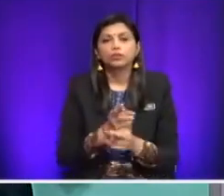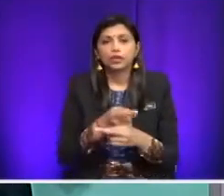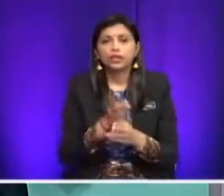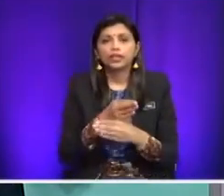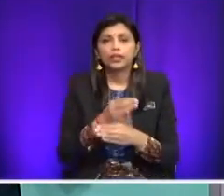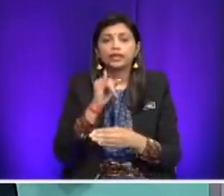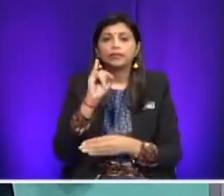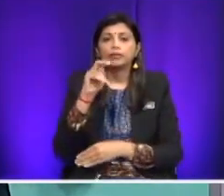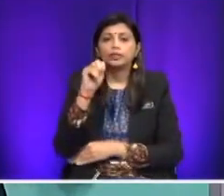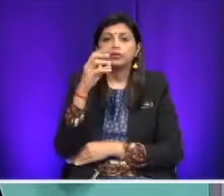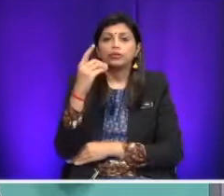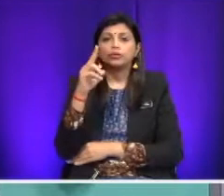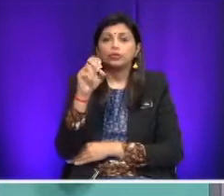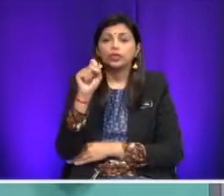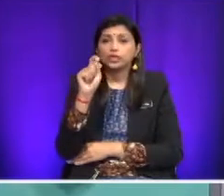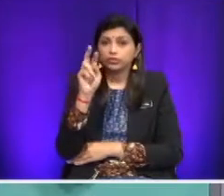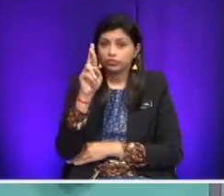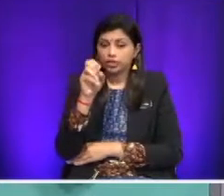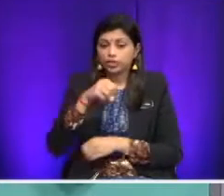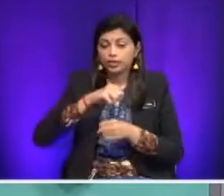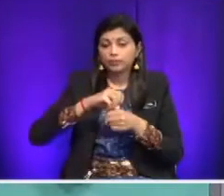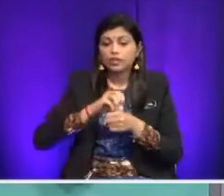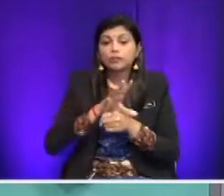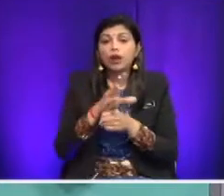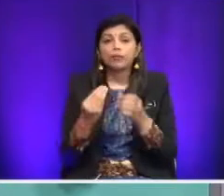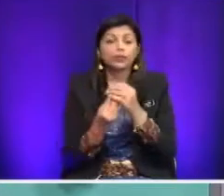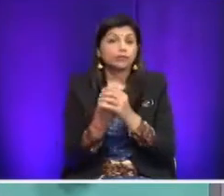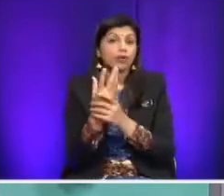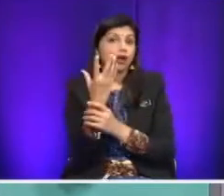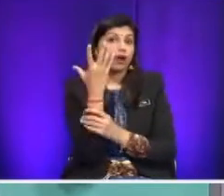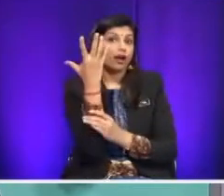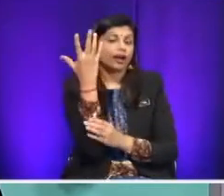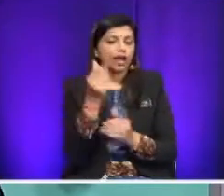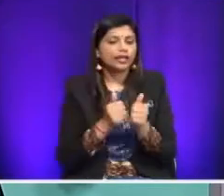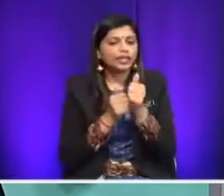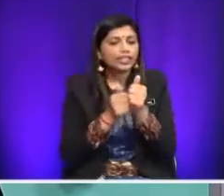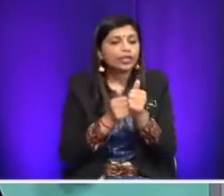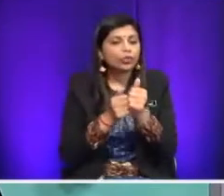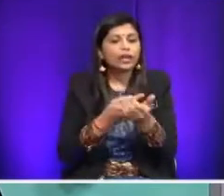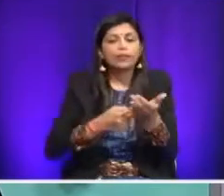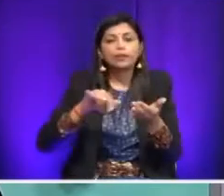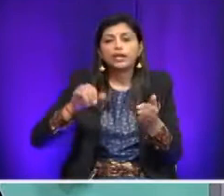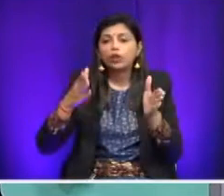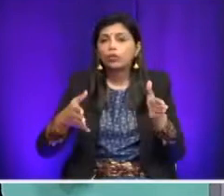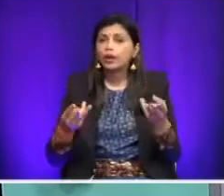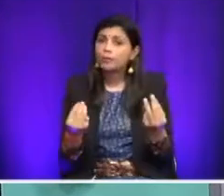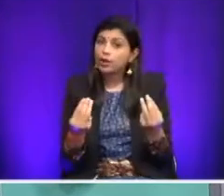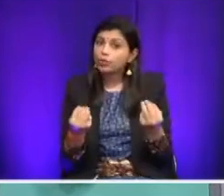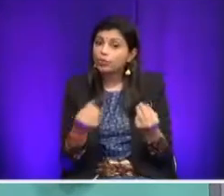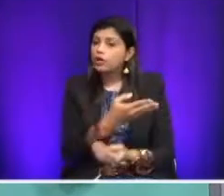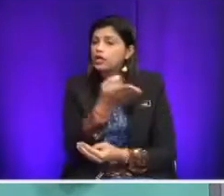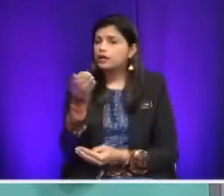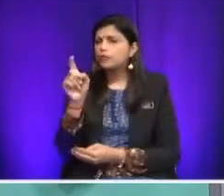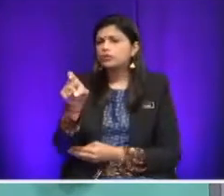backup perkembangan pasangan dan kehendak pengguna oke di sini muridnya mogensen Chase berpikir kreatif dimana mereka selalu